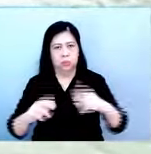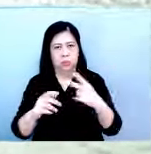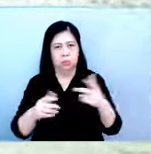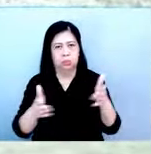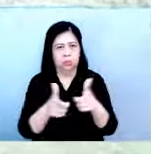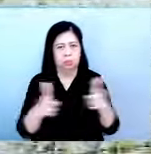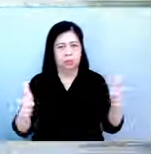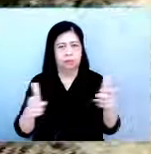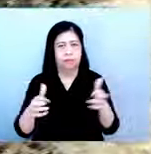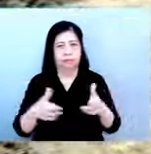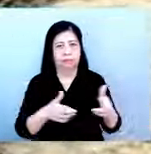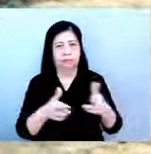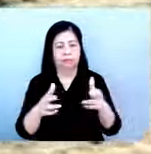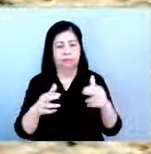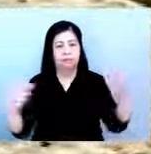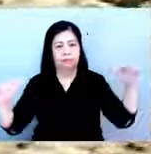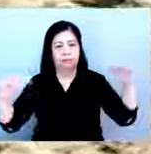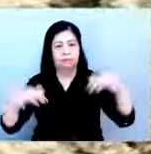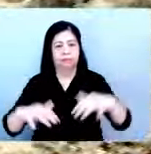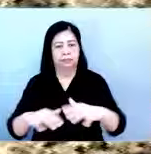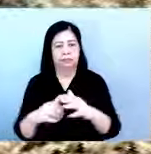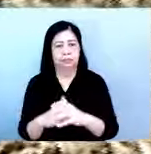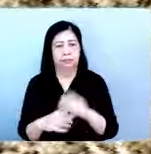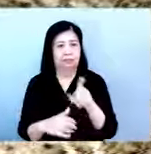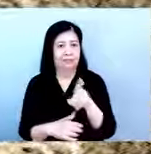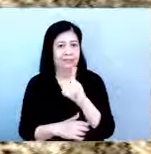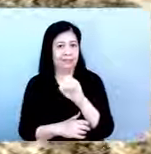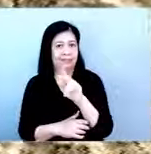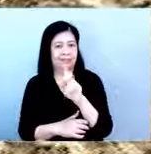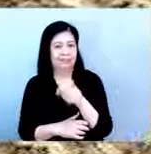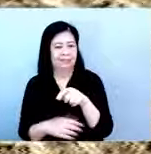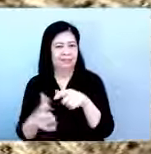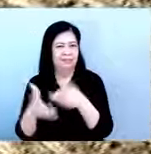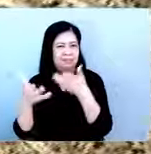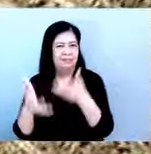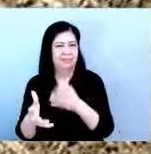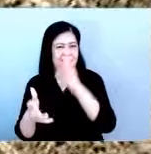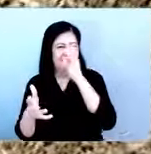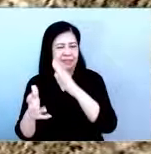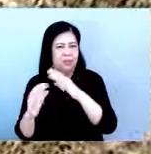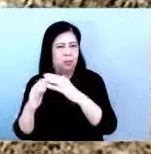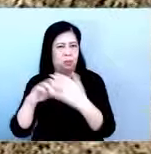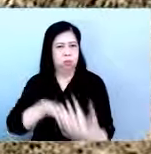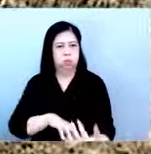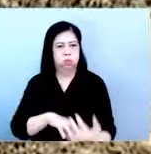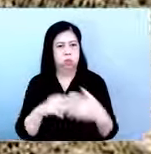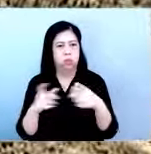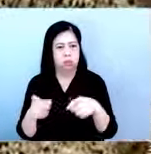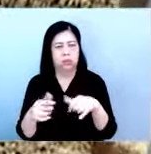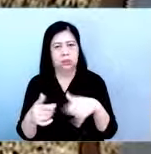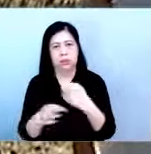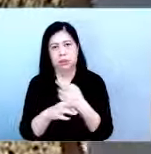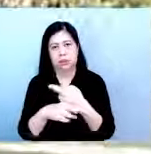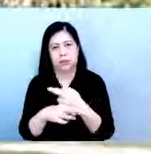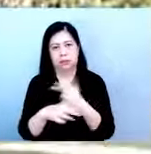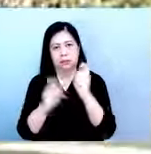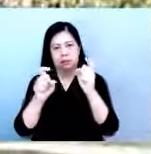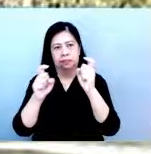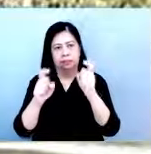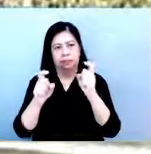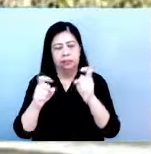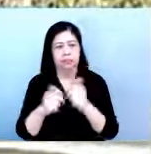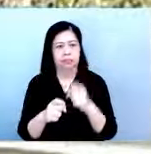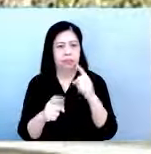sa Davao City. Kaya naman ang dike ng bayan hindi kinaya ang ragasan ng tubig. Ito ngayon ang minamadaling ayusin